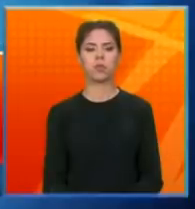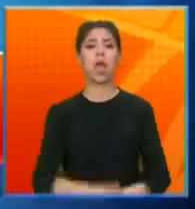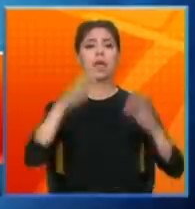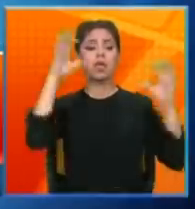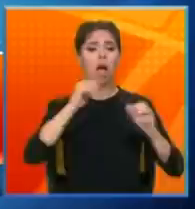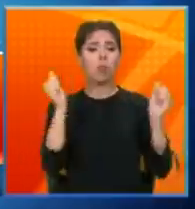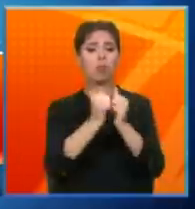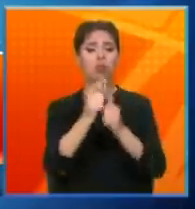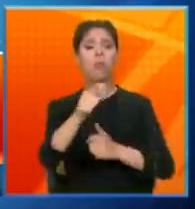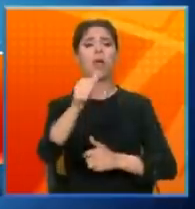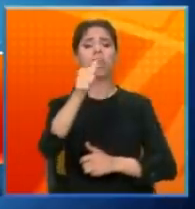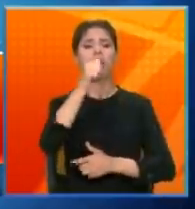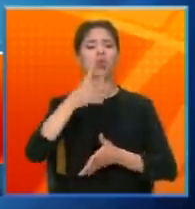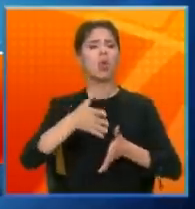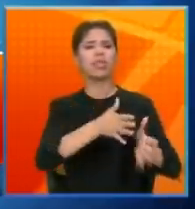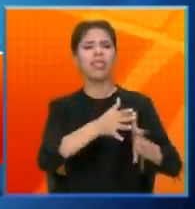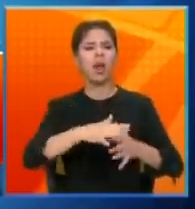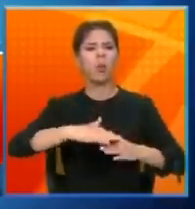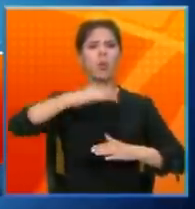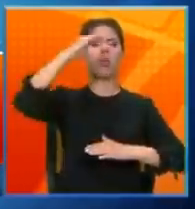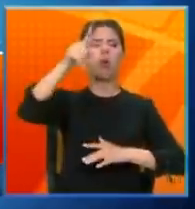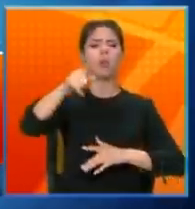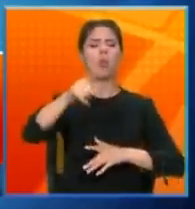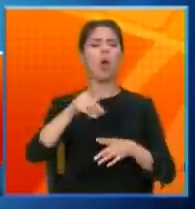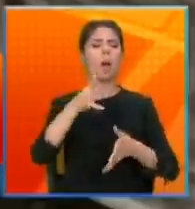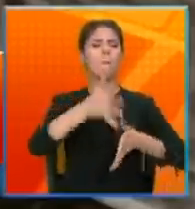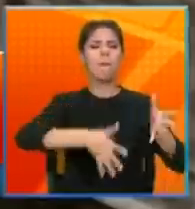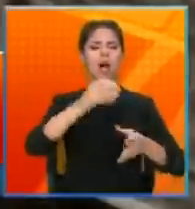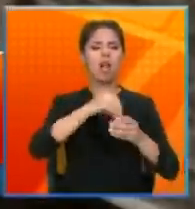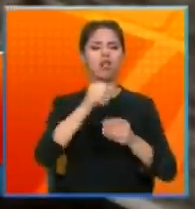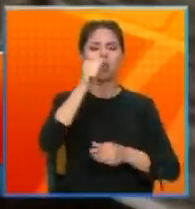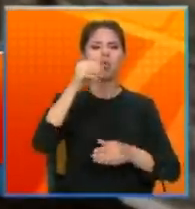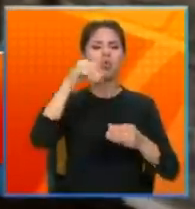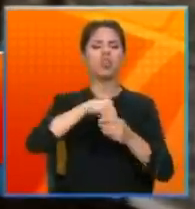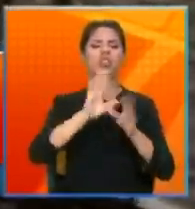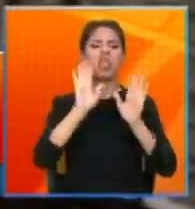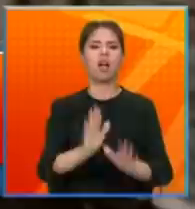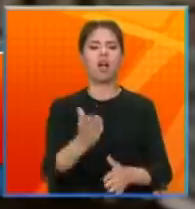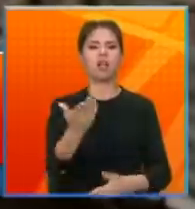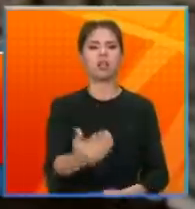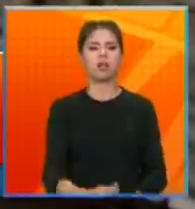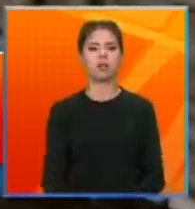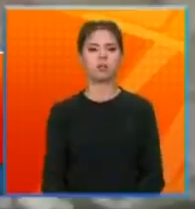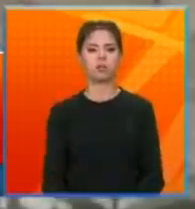Yağışla birlikte dere taştı, Pınar Mahallesi dakikalar içinde sular altında kaldı.